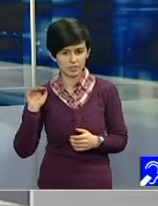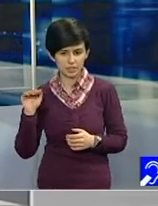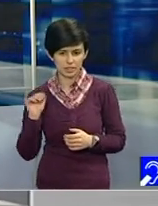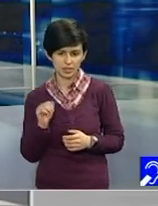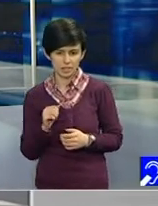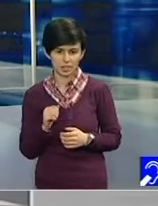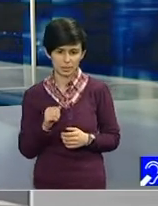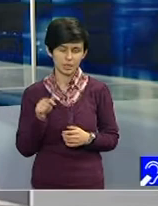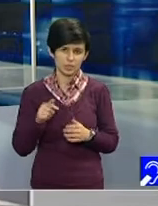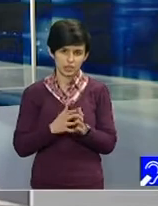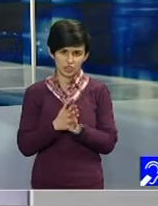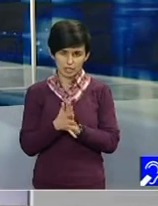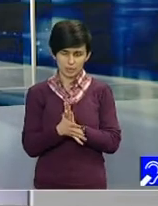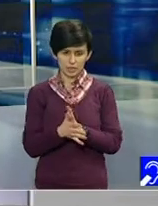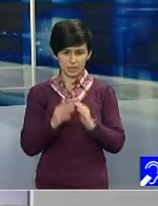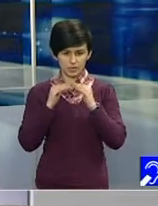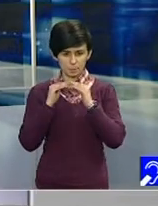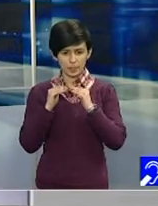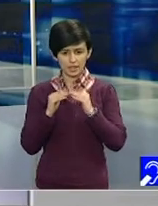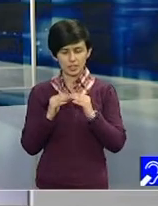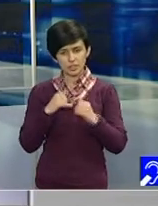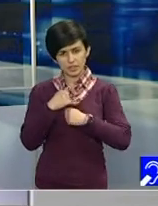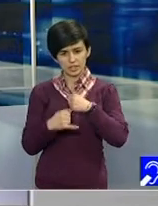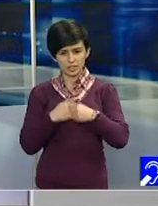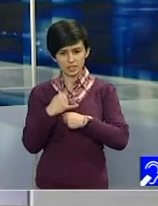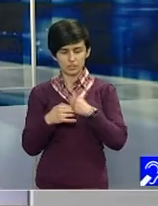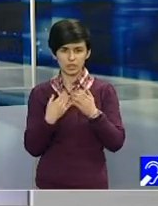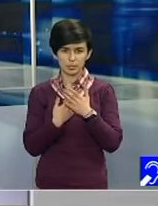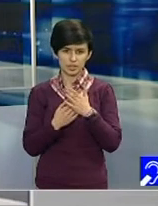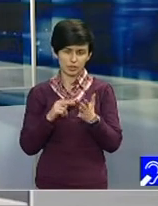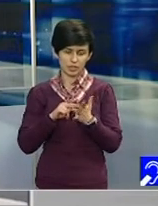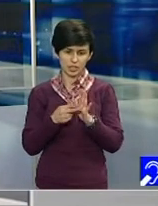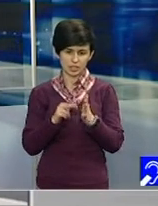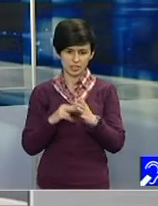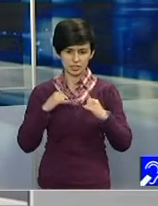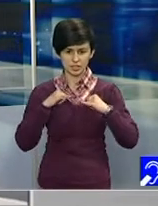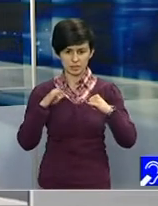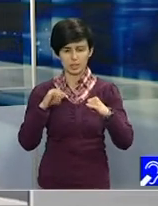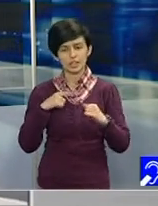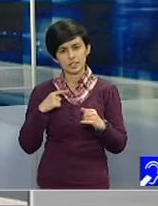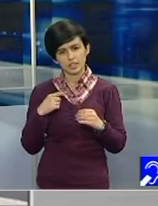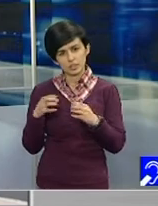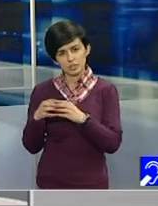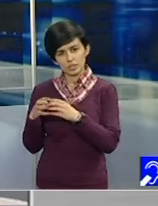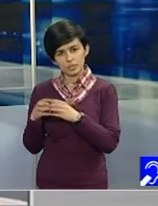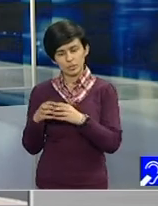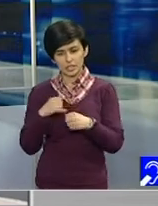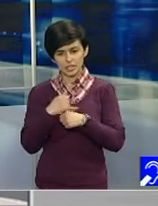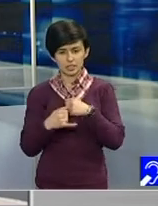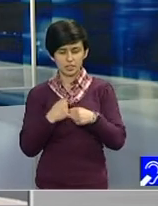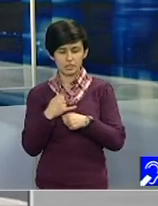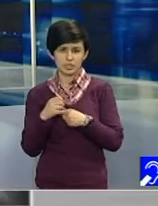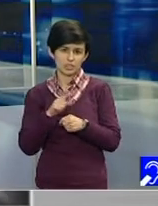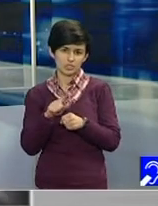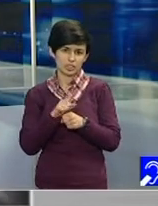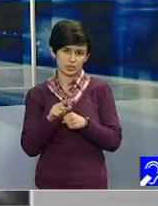aici. Ești implicat și la nivel internațional, pentru că organizația Temerarii face parte și dintr-o grupare internațională, să spun așa, nu? Lucruri de acest